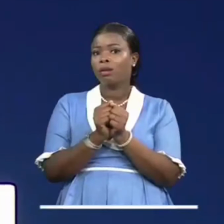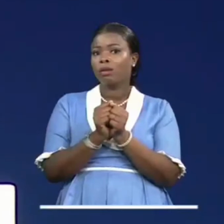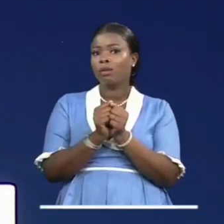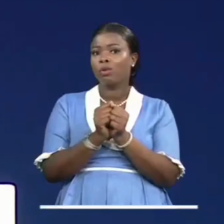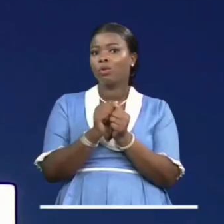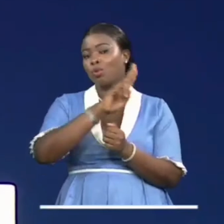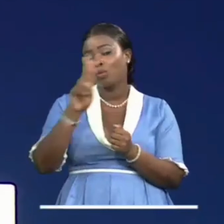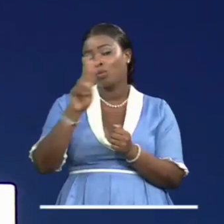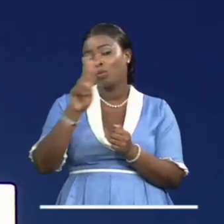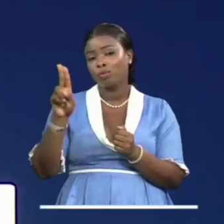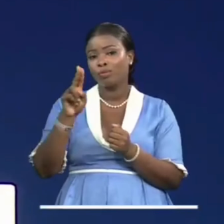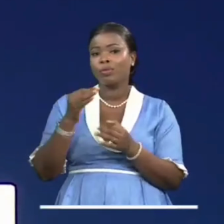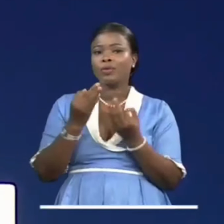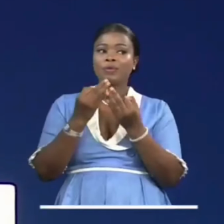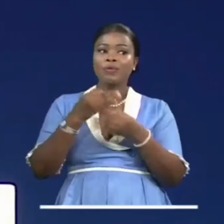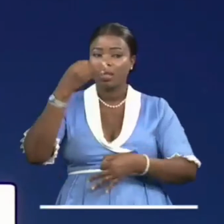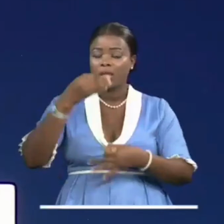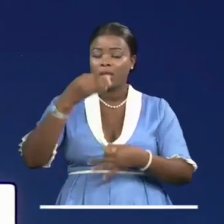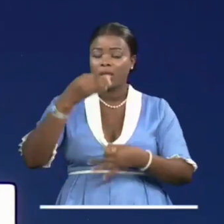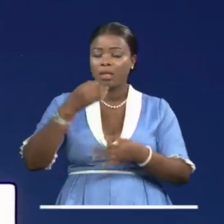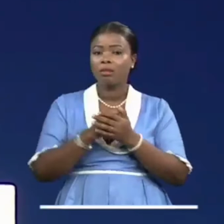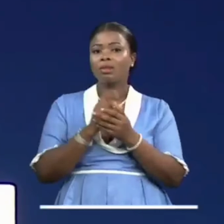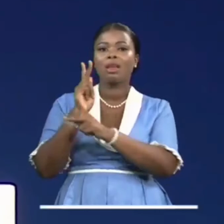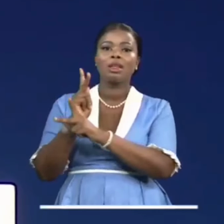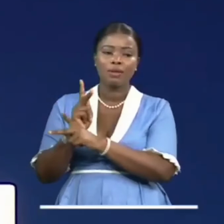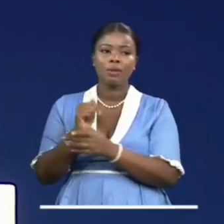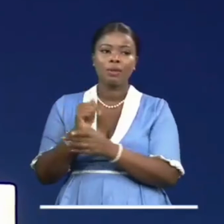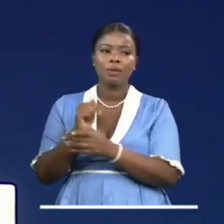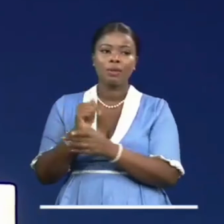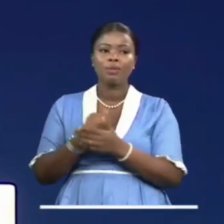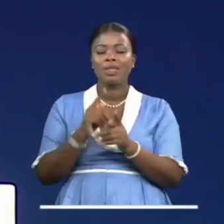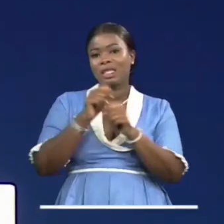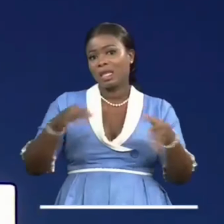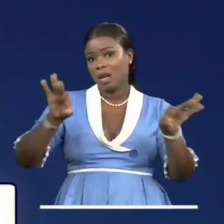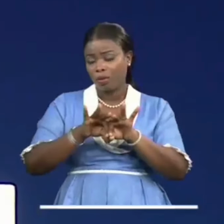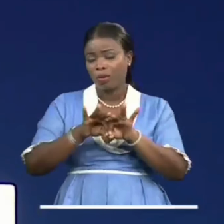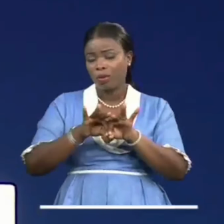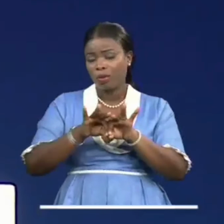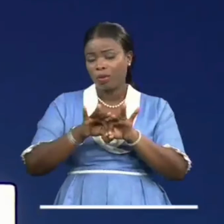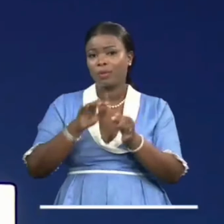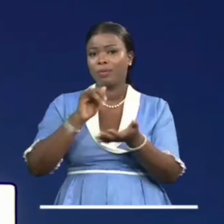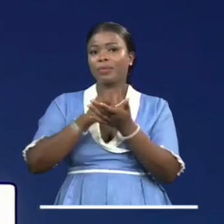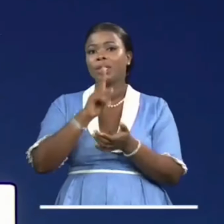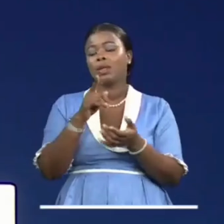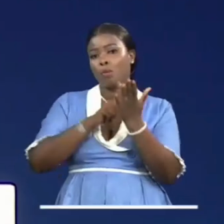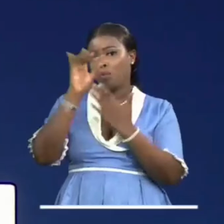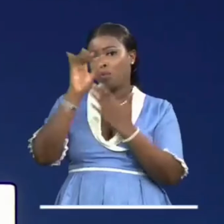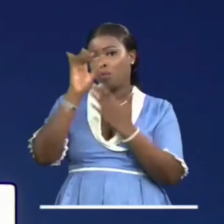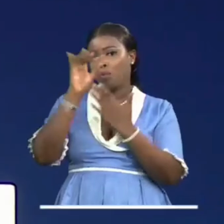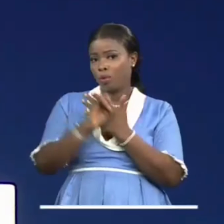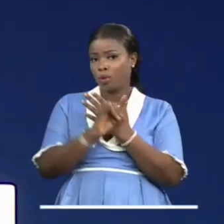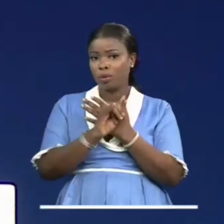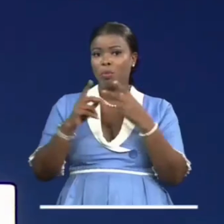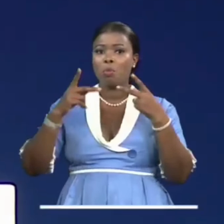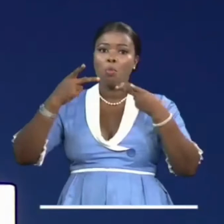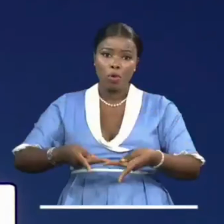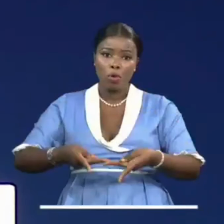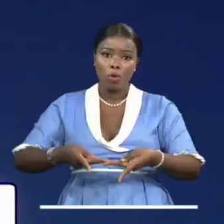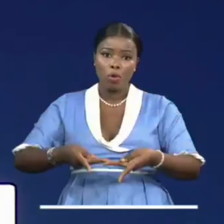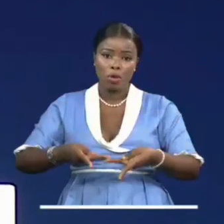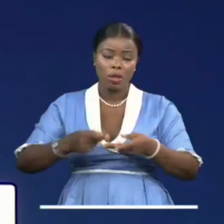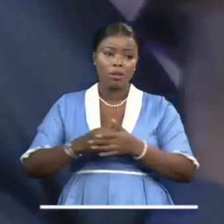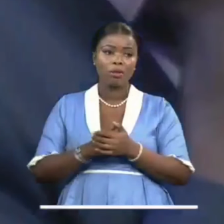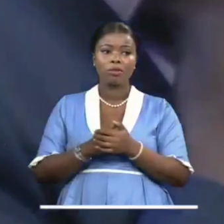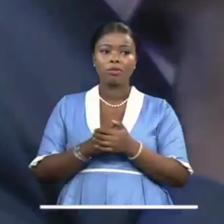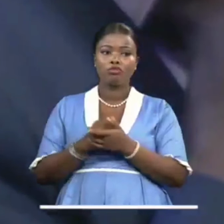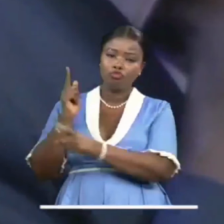réservée au partenariat public privé qui sera également très importante et ces projets vont porter sur notamment les magasins stockage vraiment